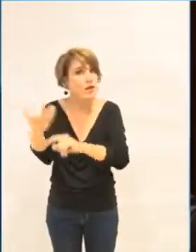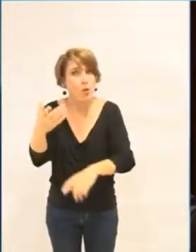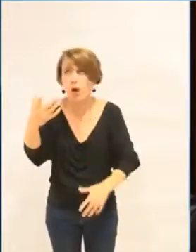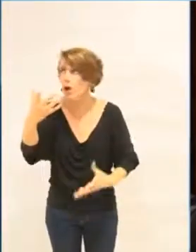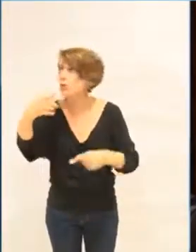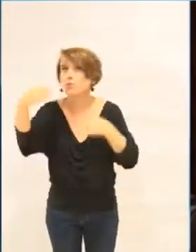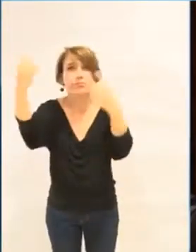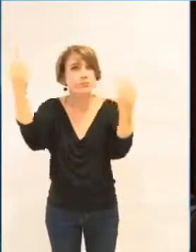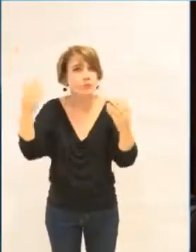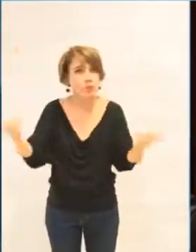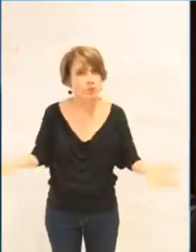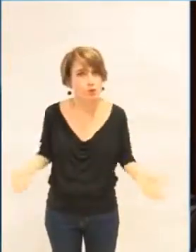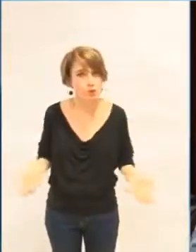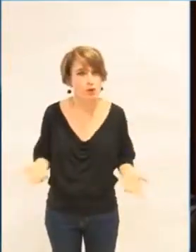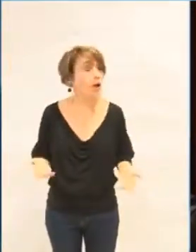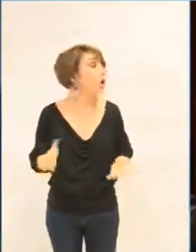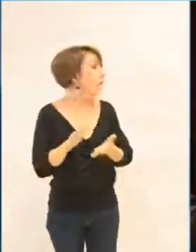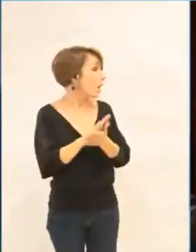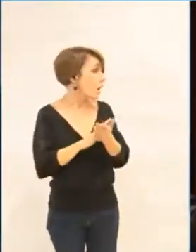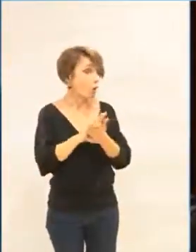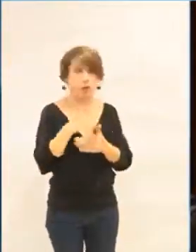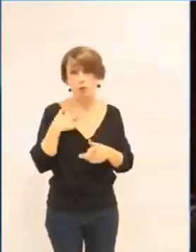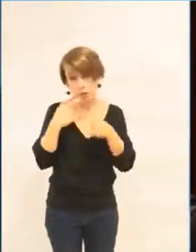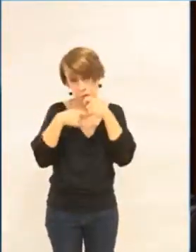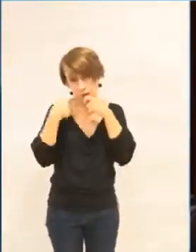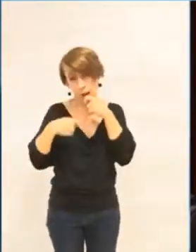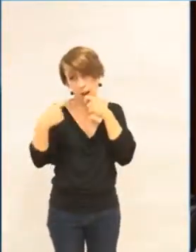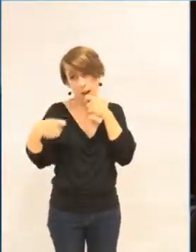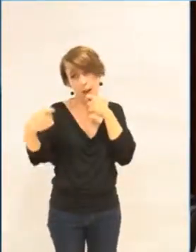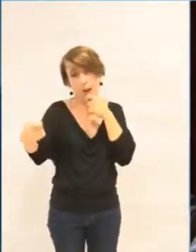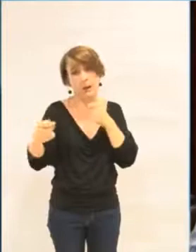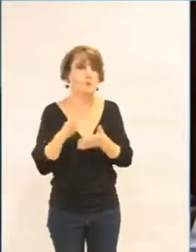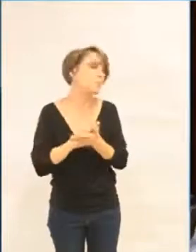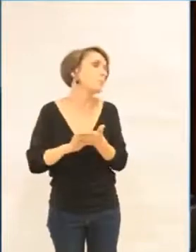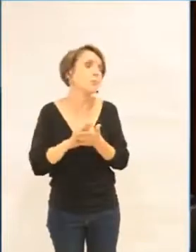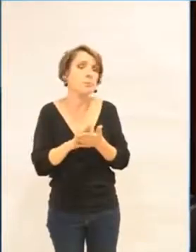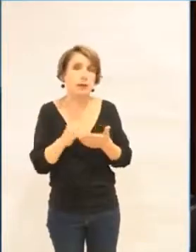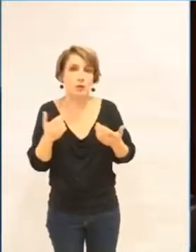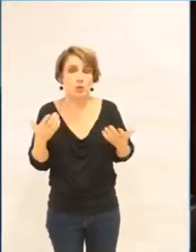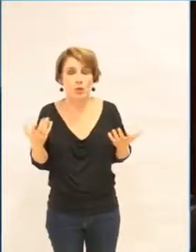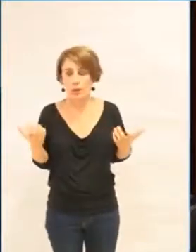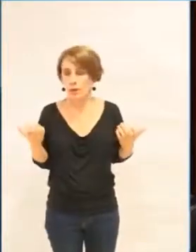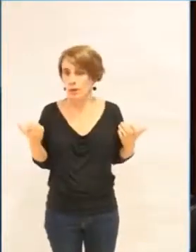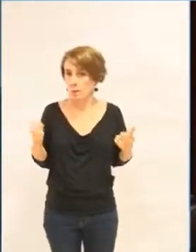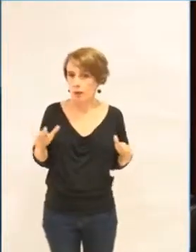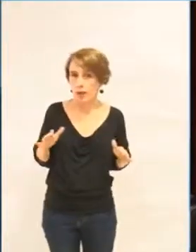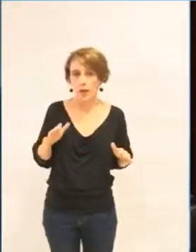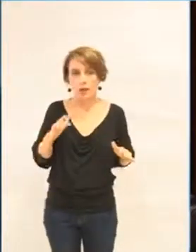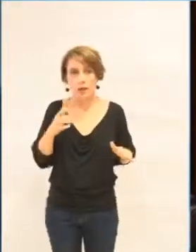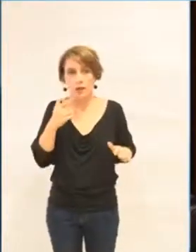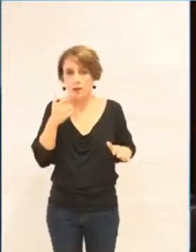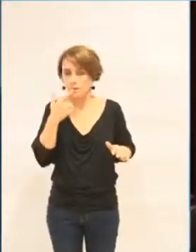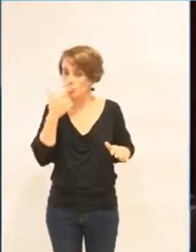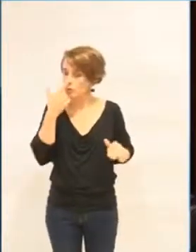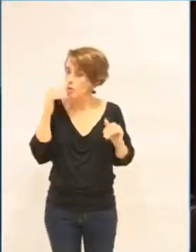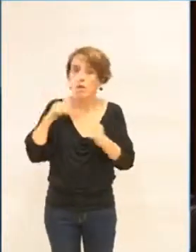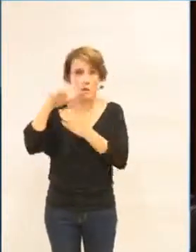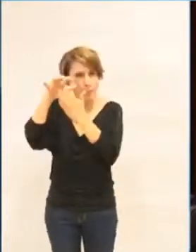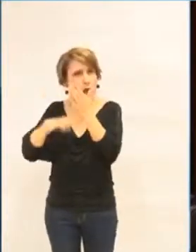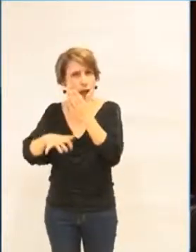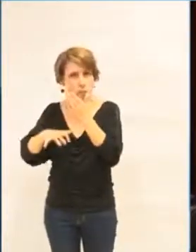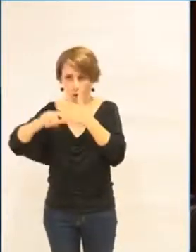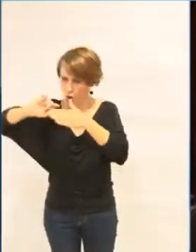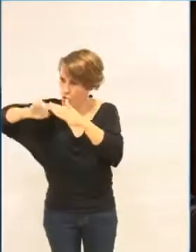couvrait les deux périodes nécessitait aussi, non pas un jeu de mise en équivalence ou de ping-pong, ce n'est pas l'objectif,